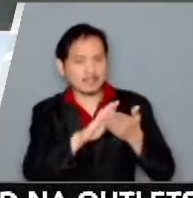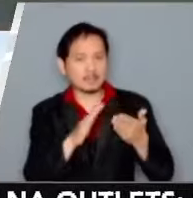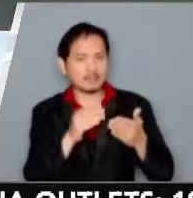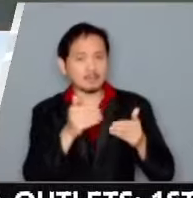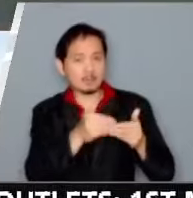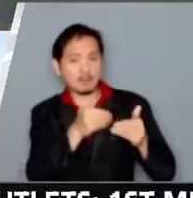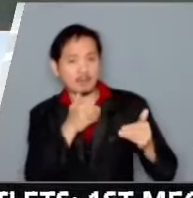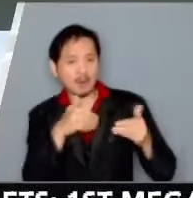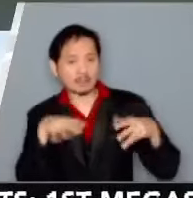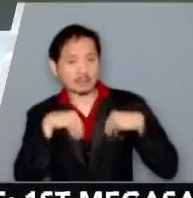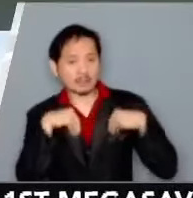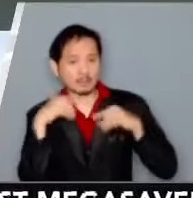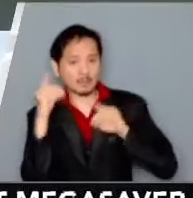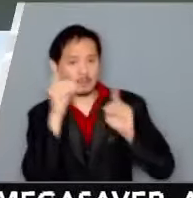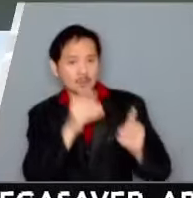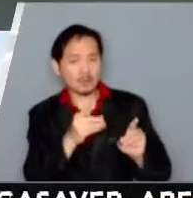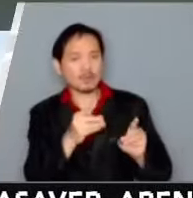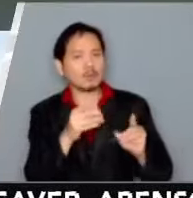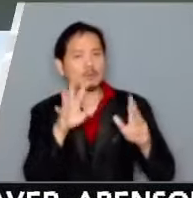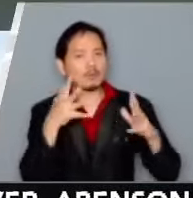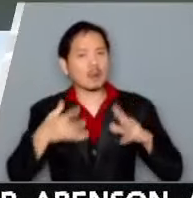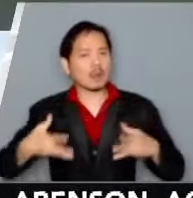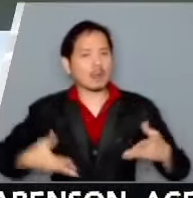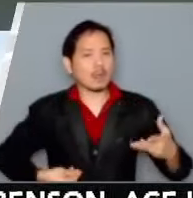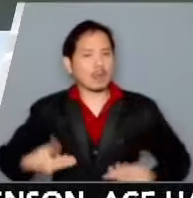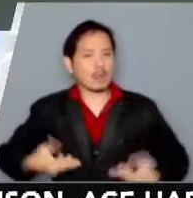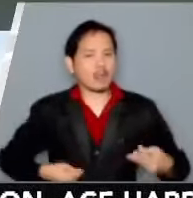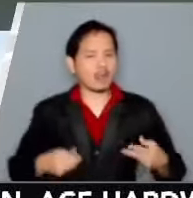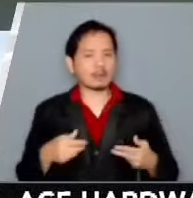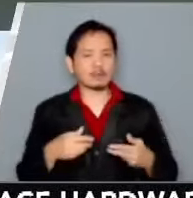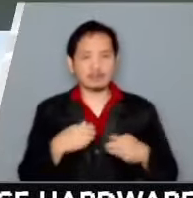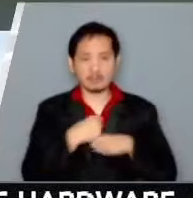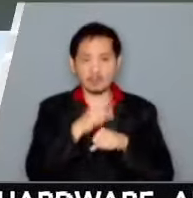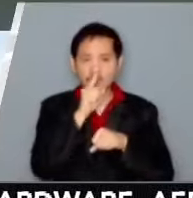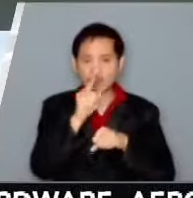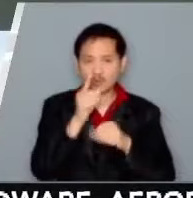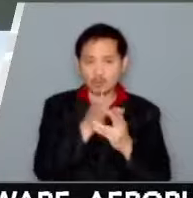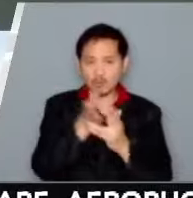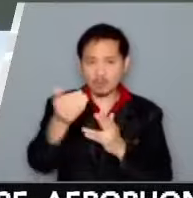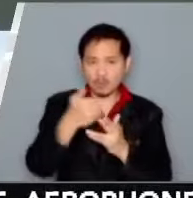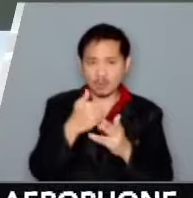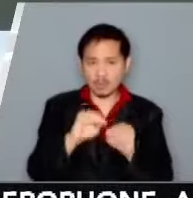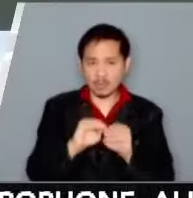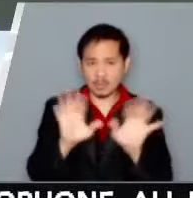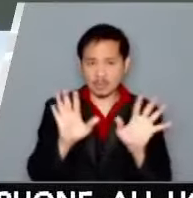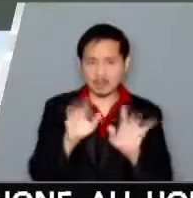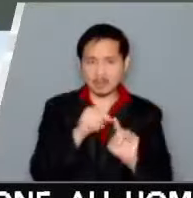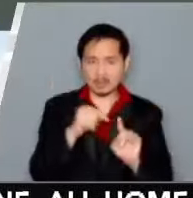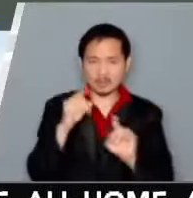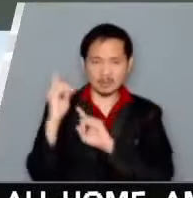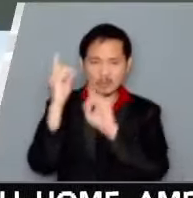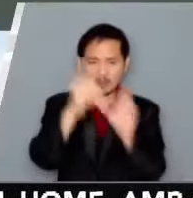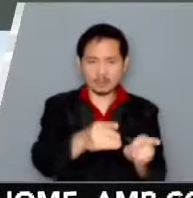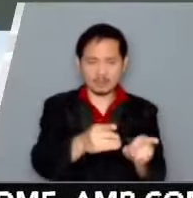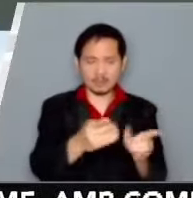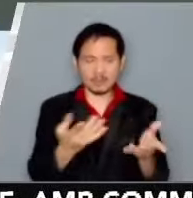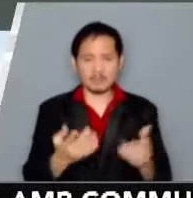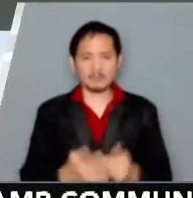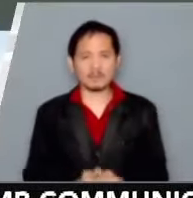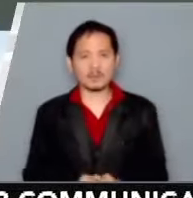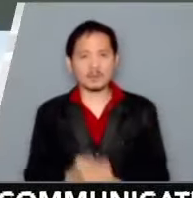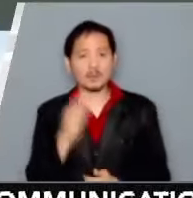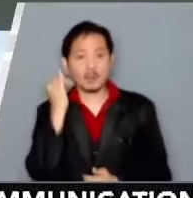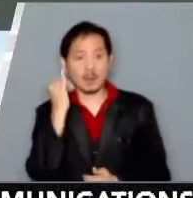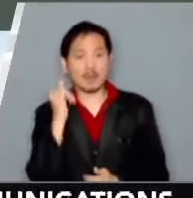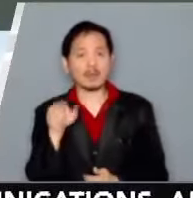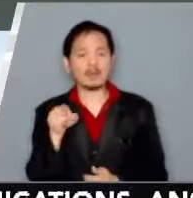order to ensure transparency sa pag-implementa ng donation. Kasi ayaw natin na libre nga yung cards